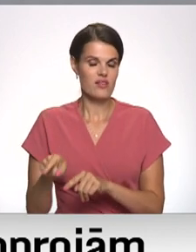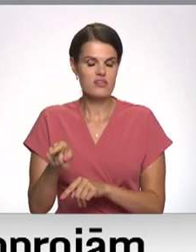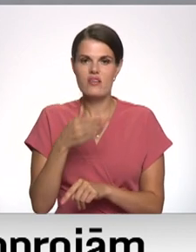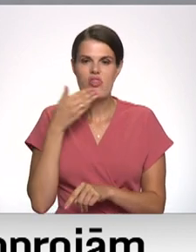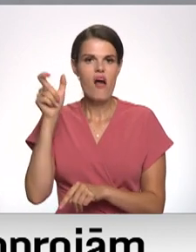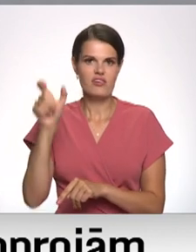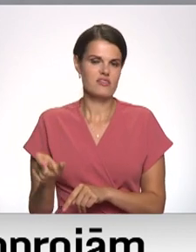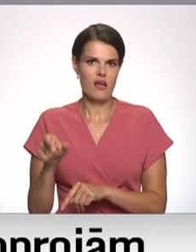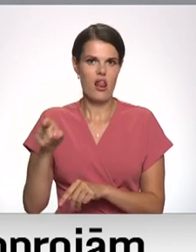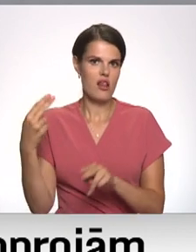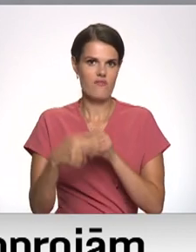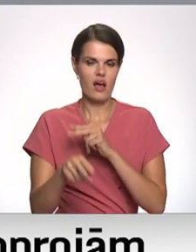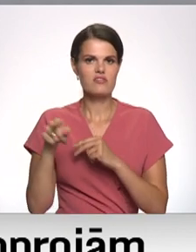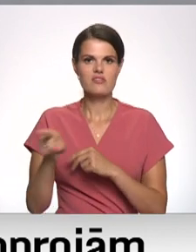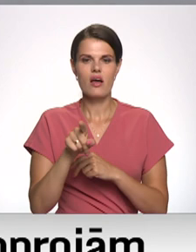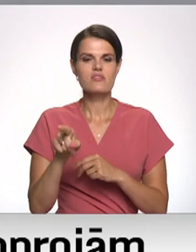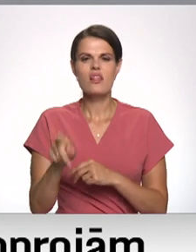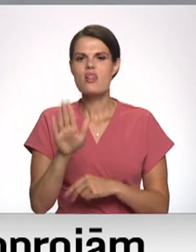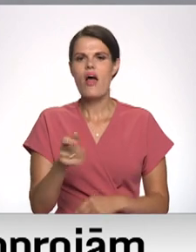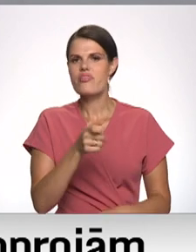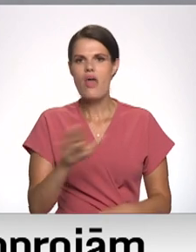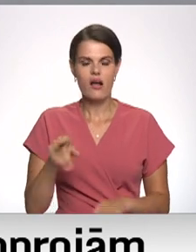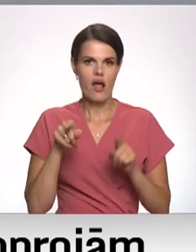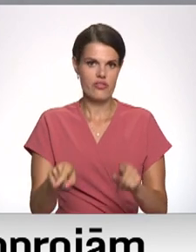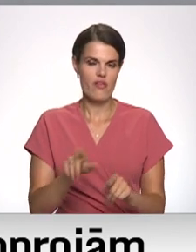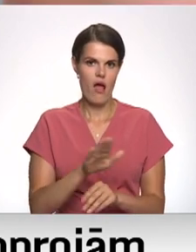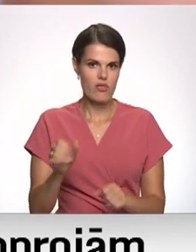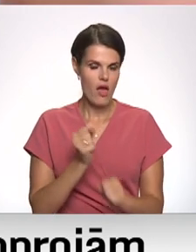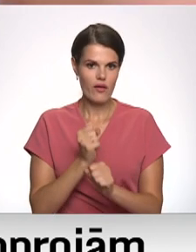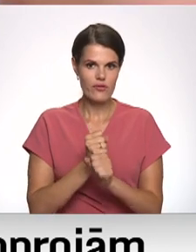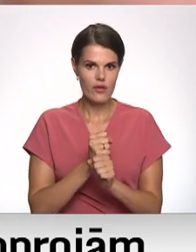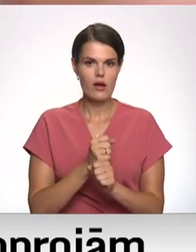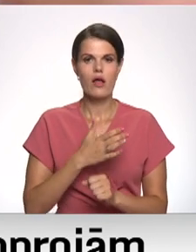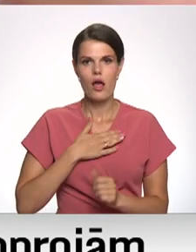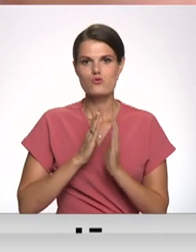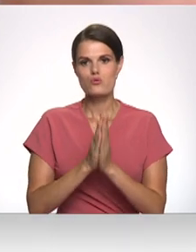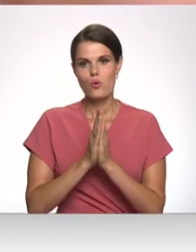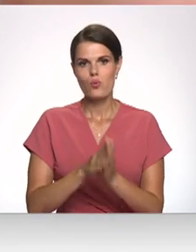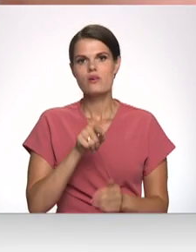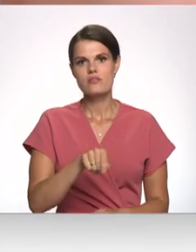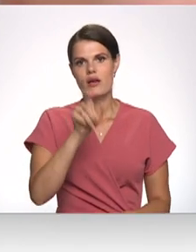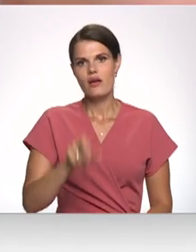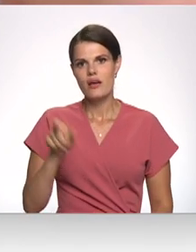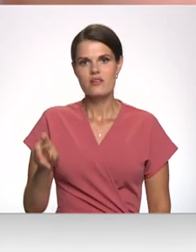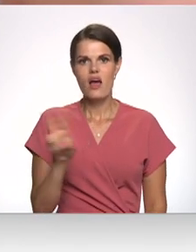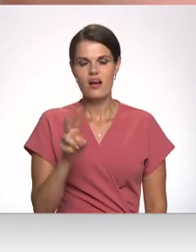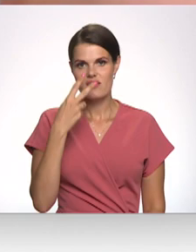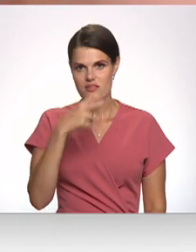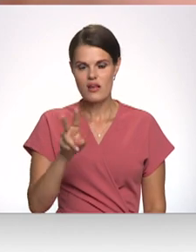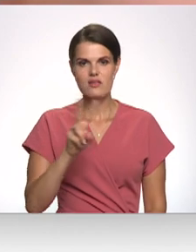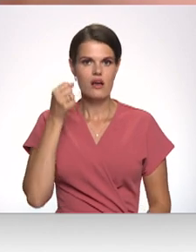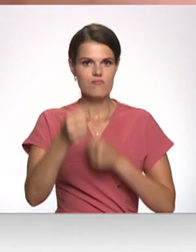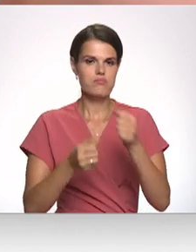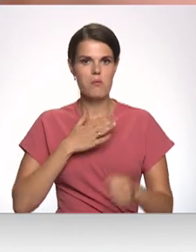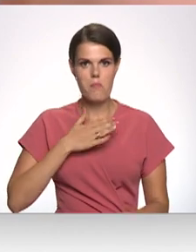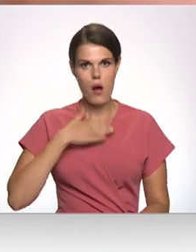tas ir necilvēks. Lai viņš nekad tā vairs nedara. Es lūgtu tos cilvēkus, kas redzēja visu, kā sit manu dēlu,